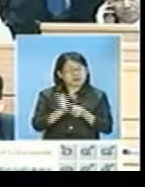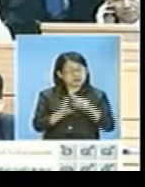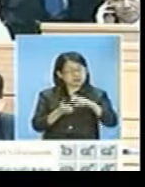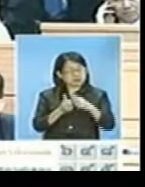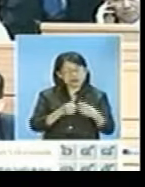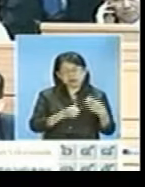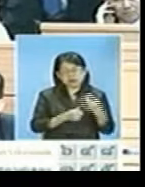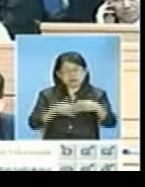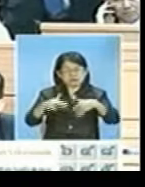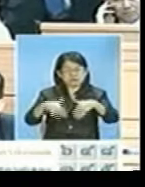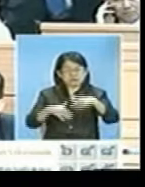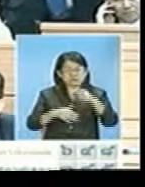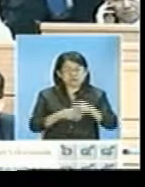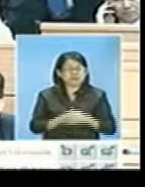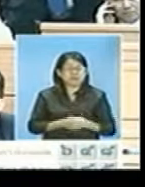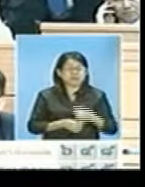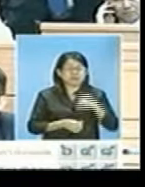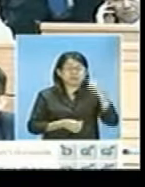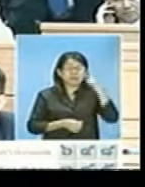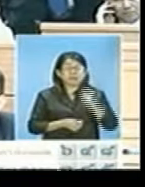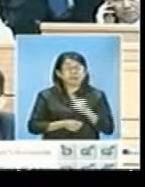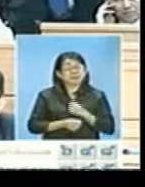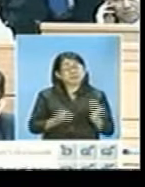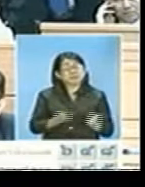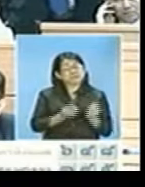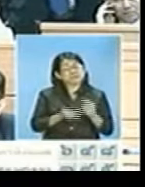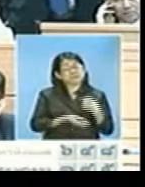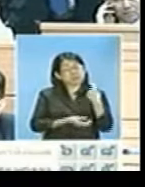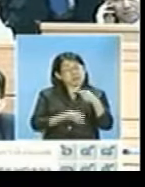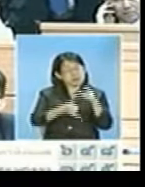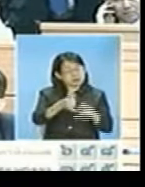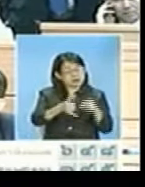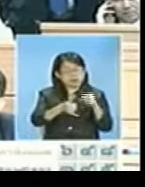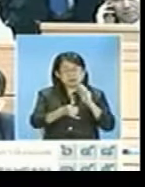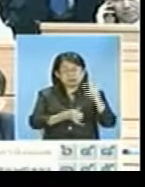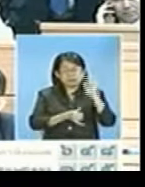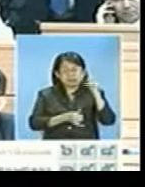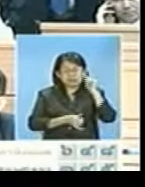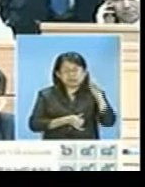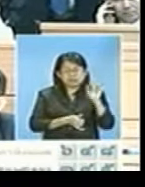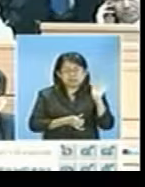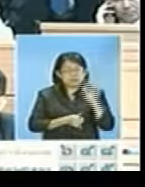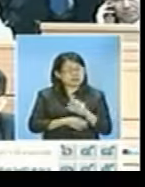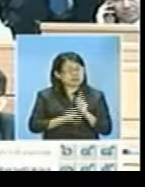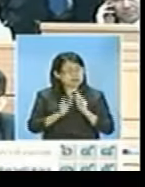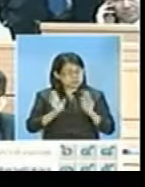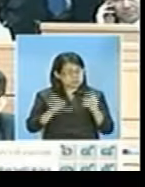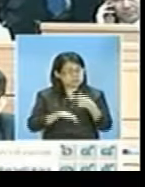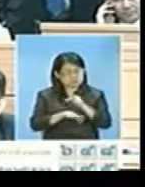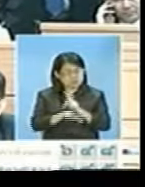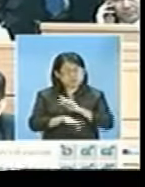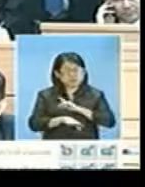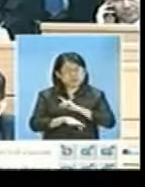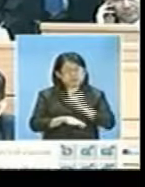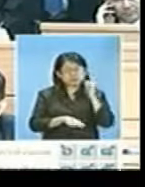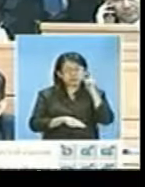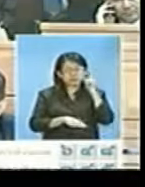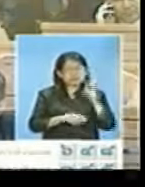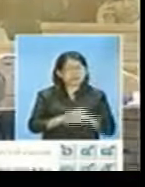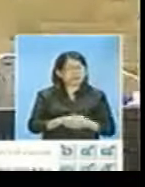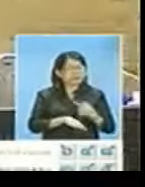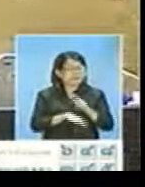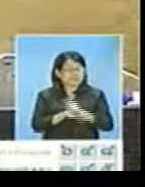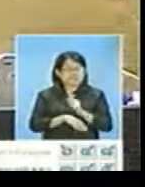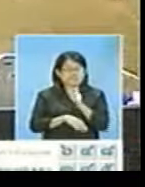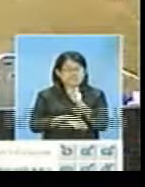ครับเราไม่ได้คิดว่าเราทำเพื่อใครคนใดคนหนึ่งครับขอบคุณครับท่านประธานครับขอให้ท่านช่วยพิจารณาด้วยครับ ครับ